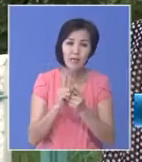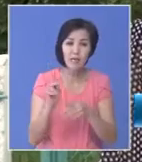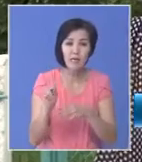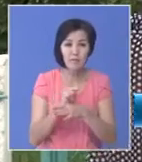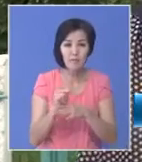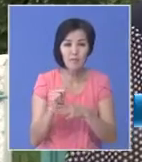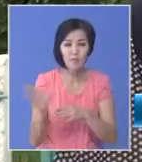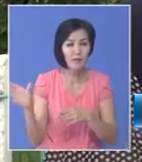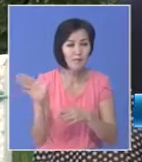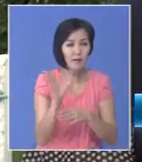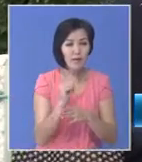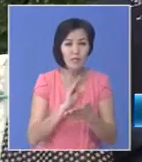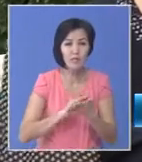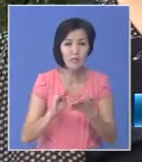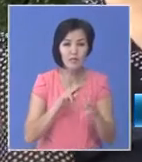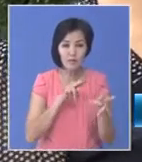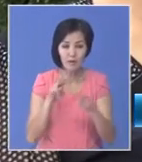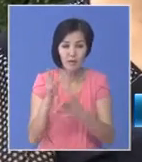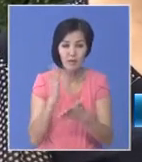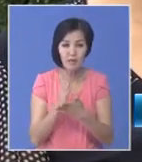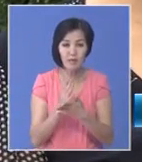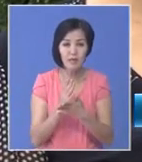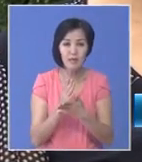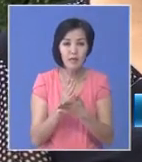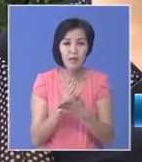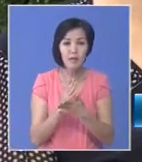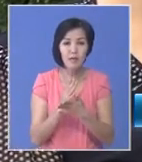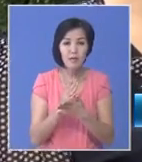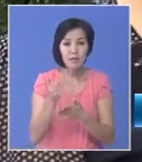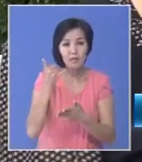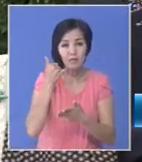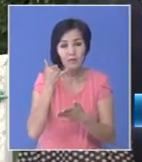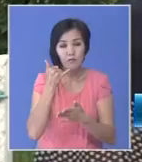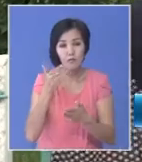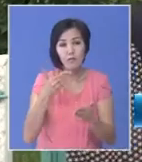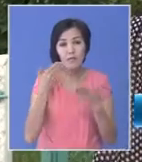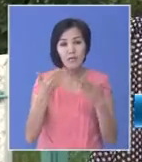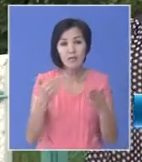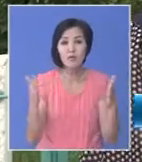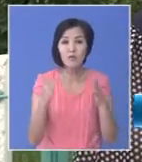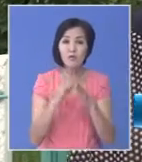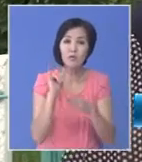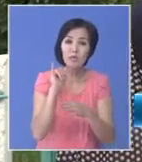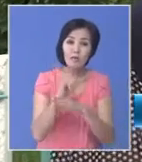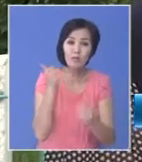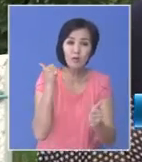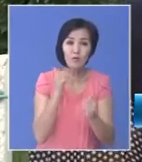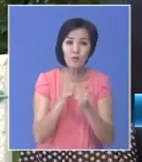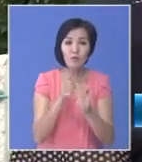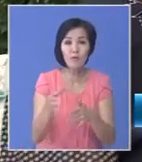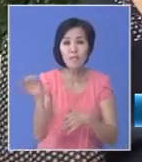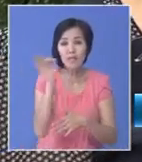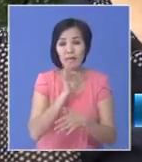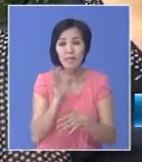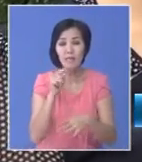емдомды толық алып біткенше бізді бақылауында ұстап отырады. Телефон соғып, кеңесін айтып, үйге келіп тұрады. Үнемі дәр-дәрмектерін